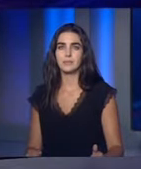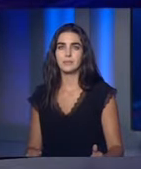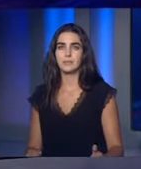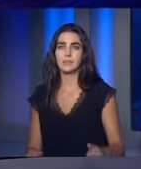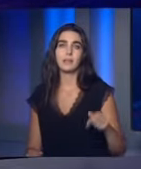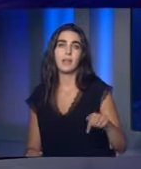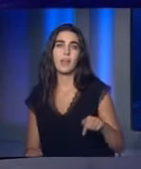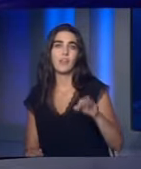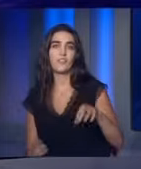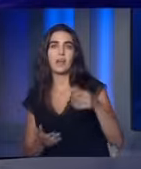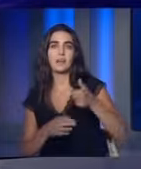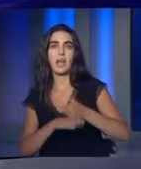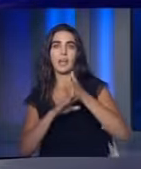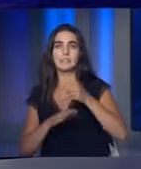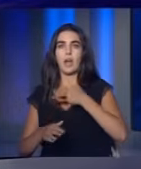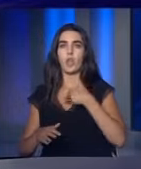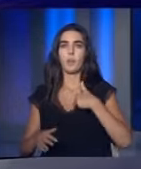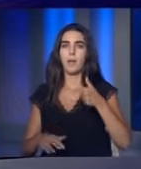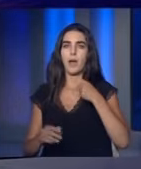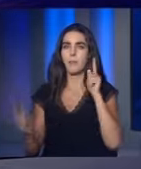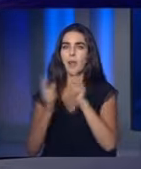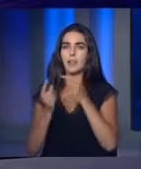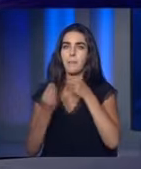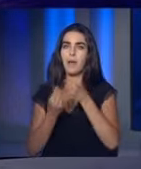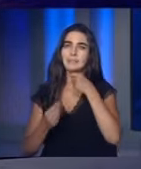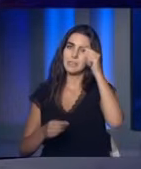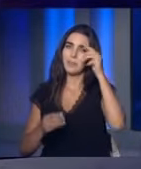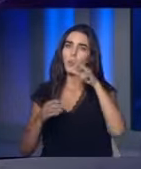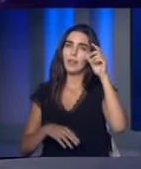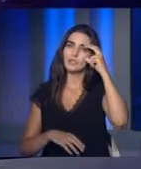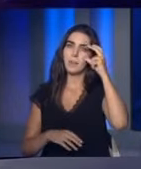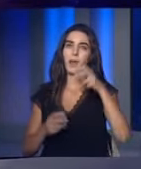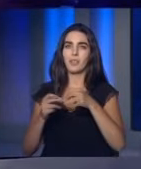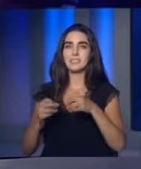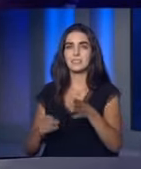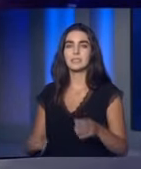في السراي رئيس الحكومة اجتمع بوفد من اللقاء الديمقراطي برئاسة النائب تيمور شومبلاط.